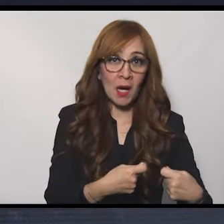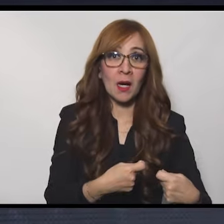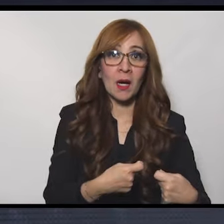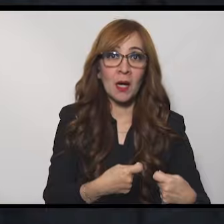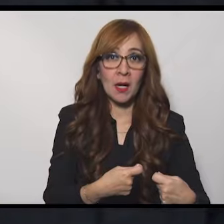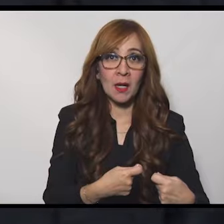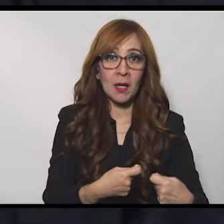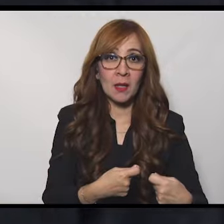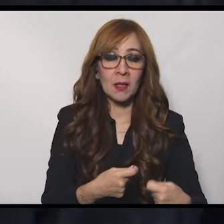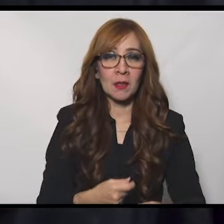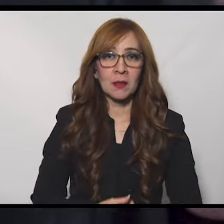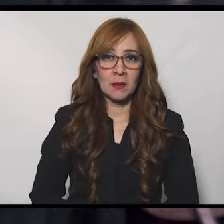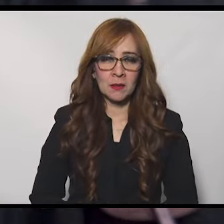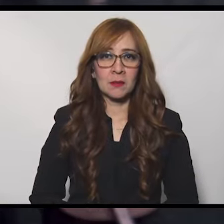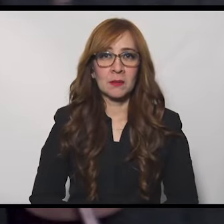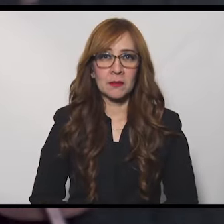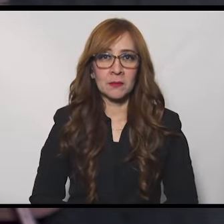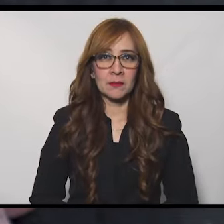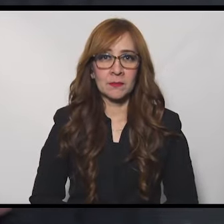ruins.